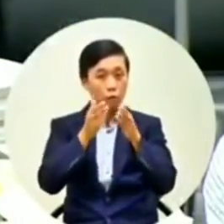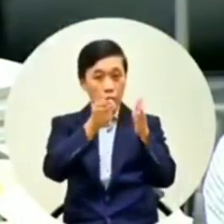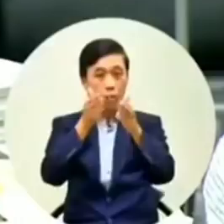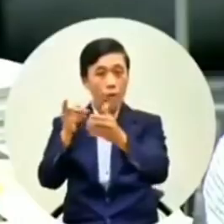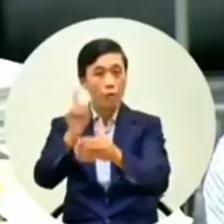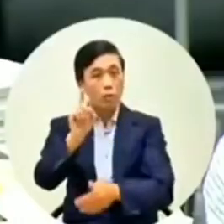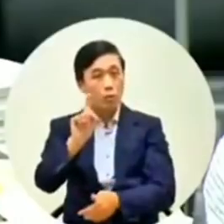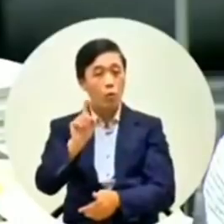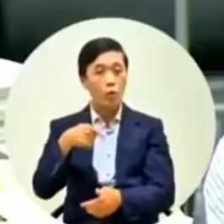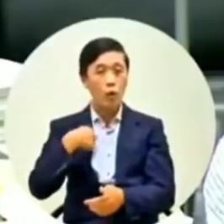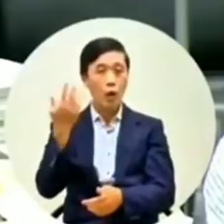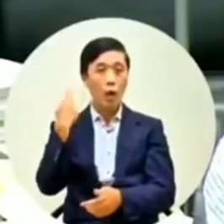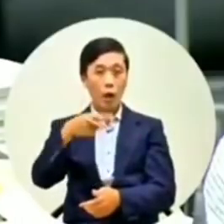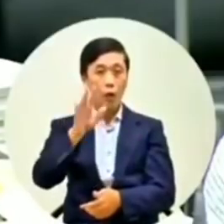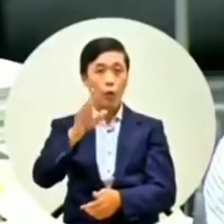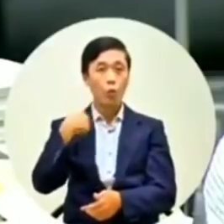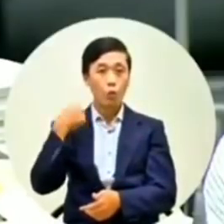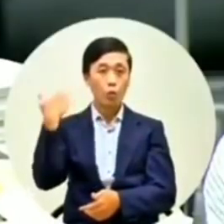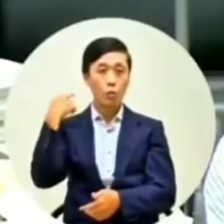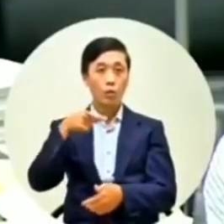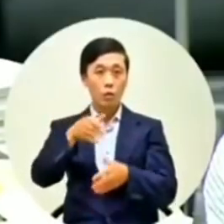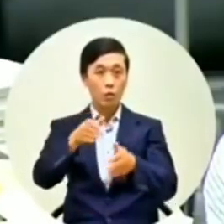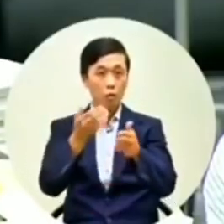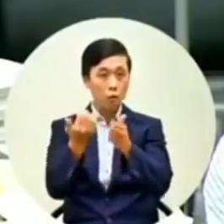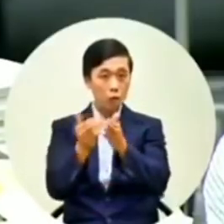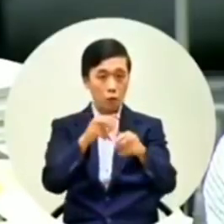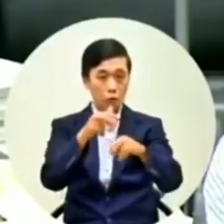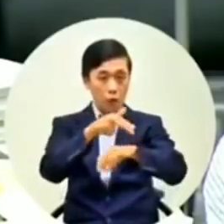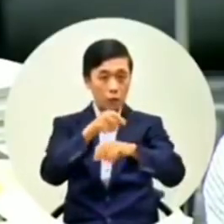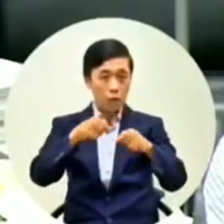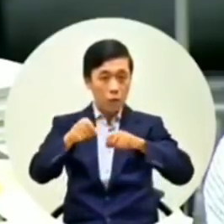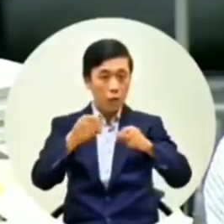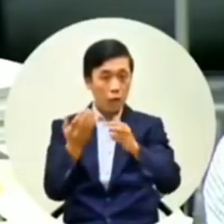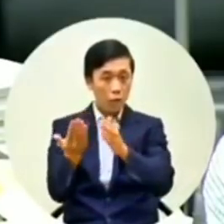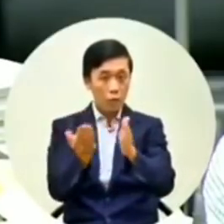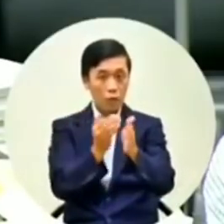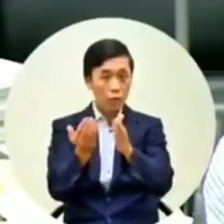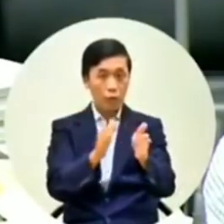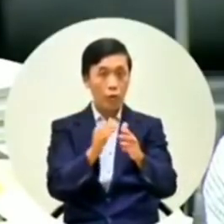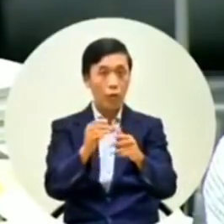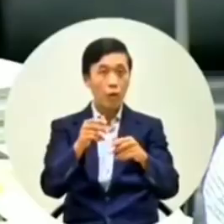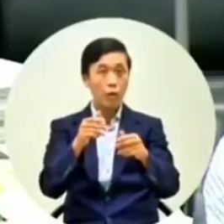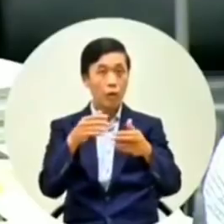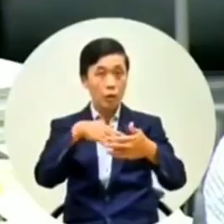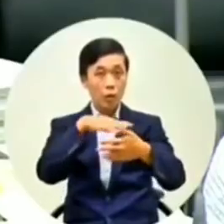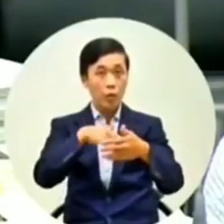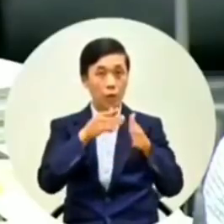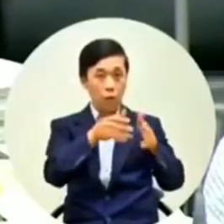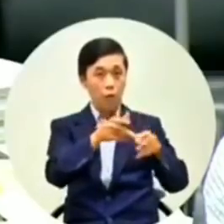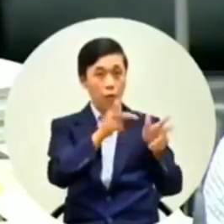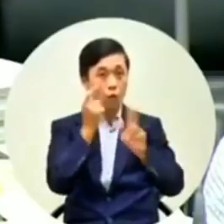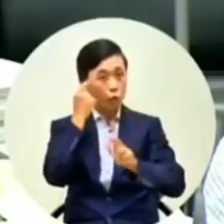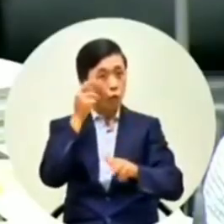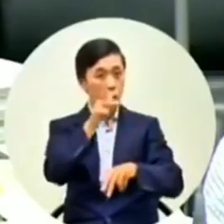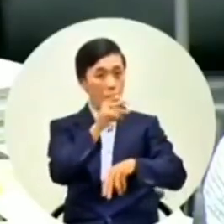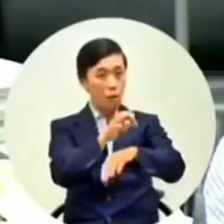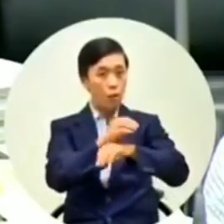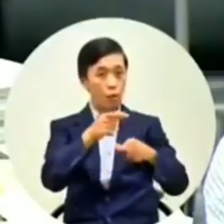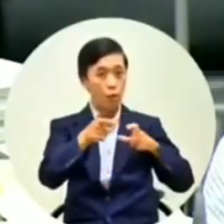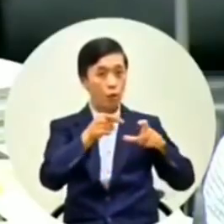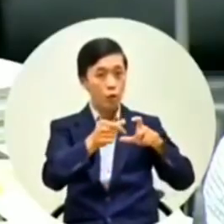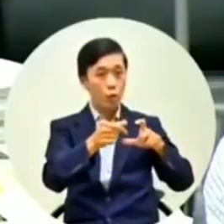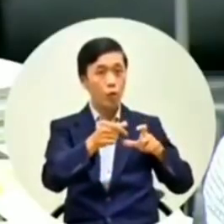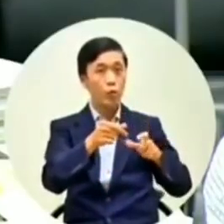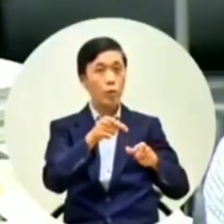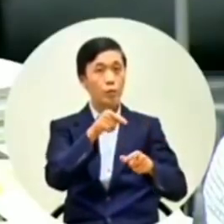有呢，我上次在我们的筹编的说明会里面，我有特别针对我们的侨科，哈、哦，桥头科学园区，